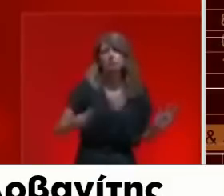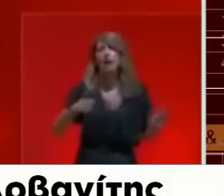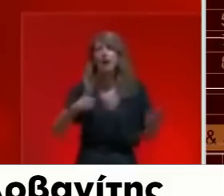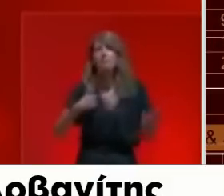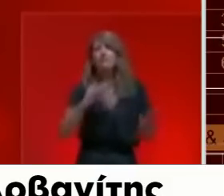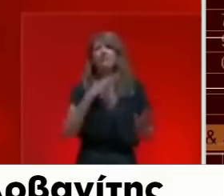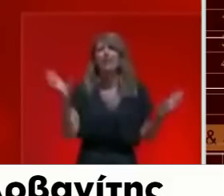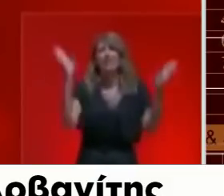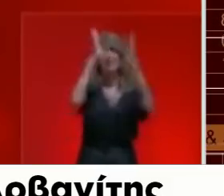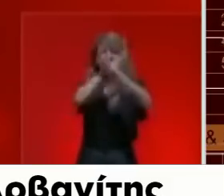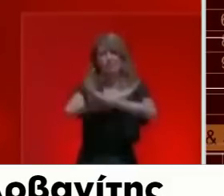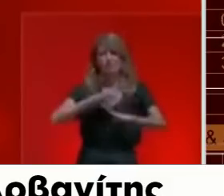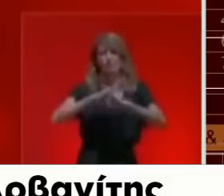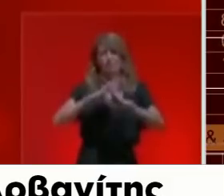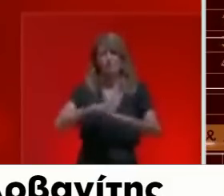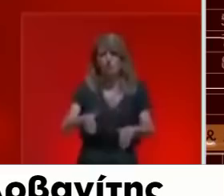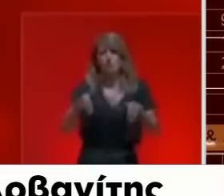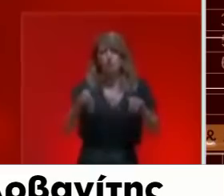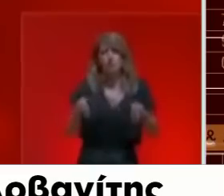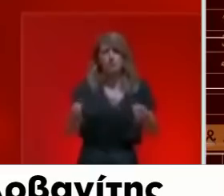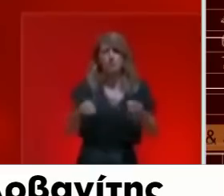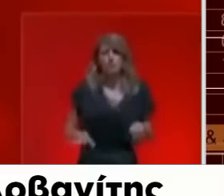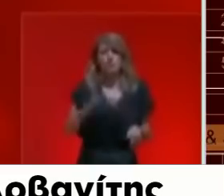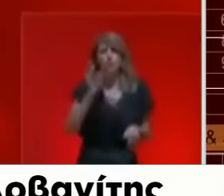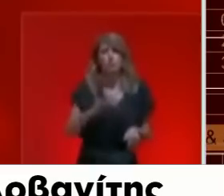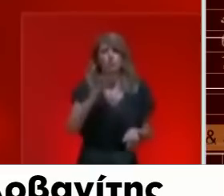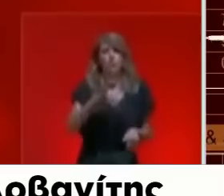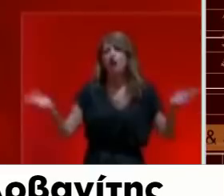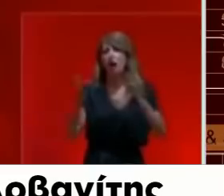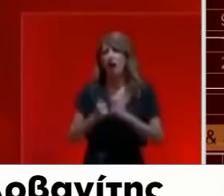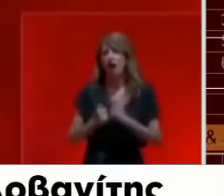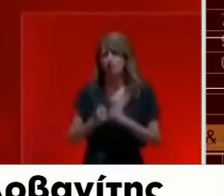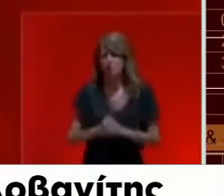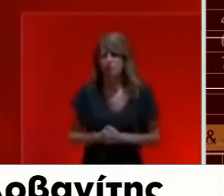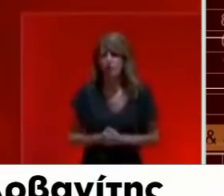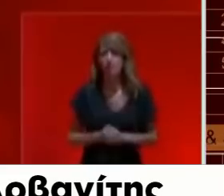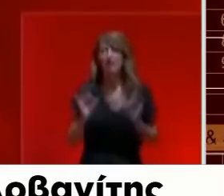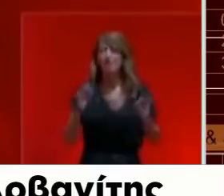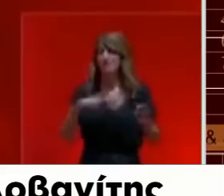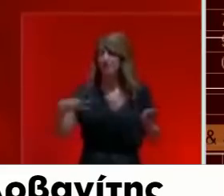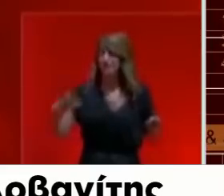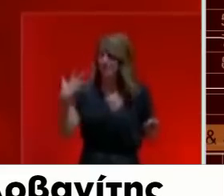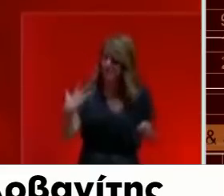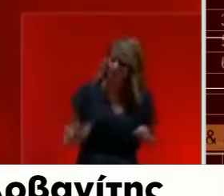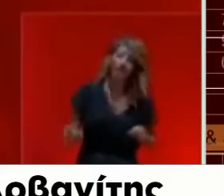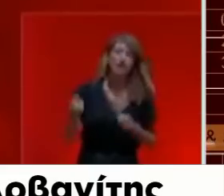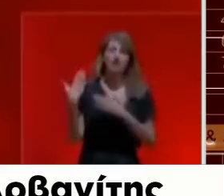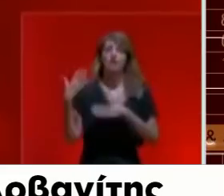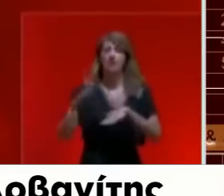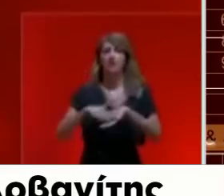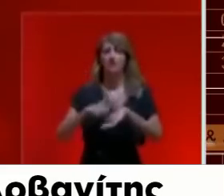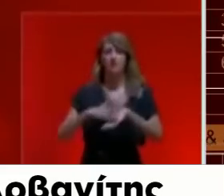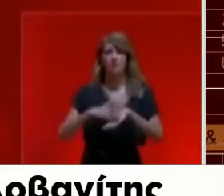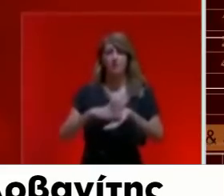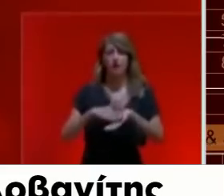μια δημοσκόπηση η Αλφα εταιρεία για το είστε Νέα Δημοκρατία, είστε ΣΥΡΙΖΑ ή ξέρω εγώ ΠΑΣΟΚ ή κάτι άλλο,